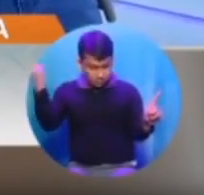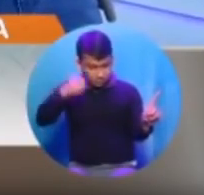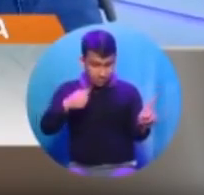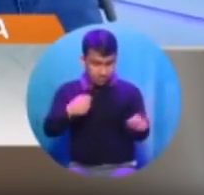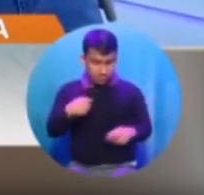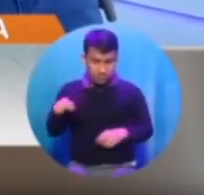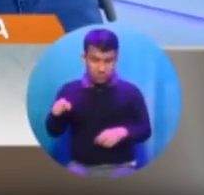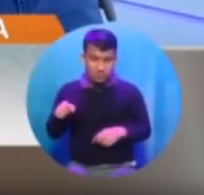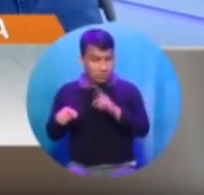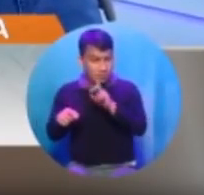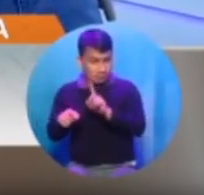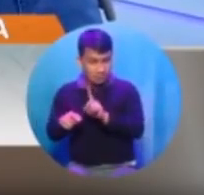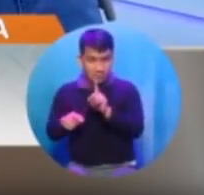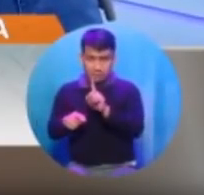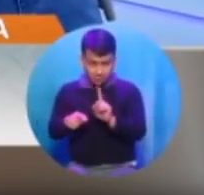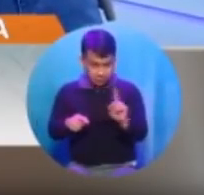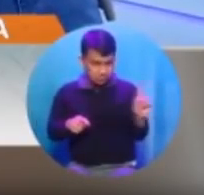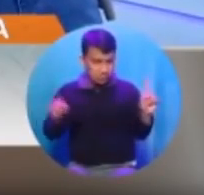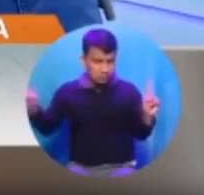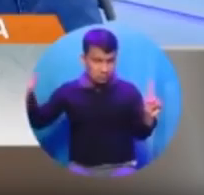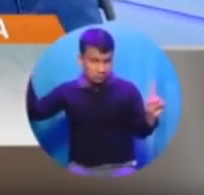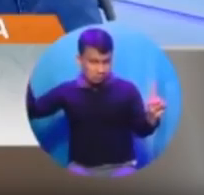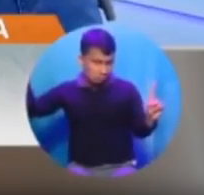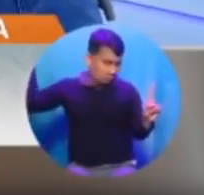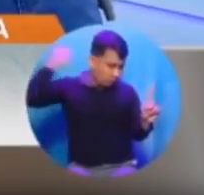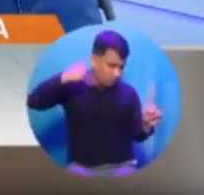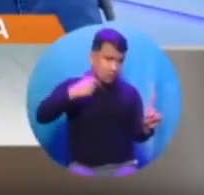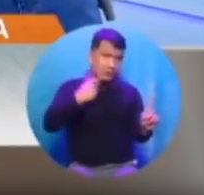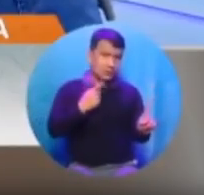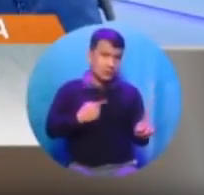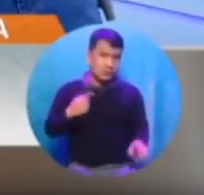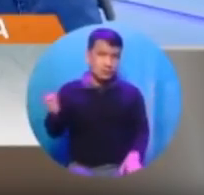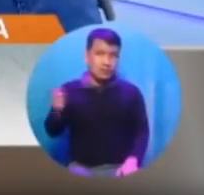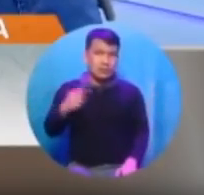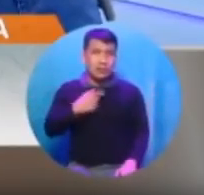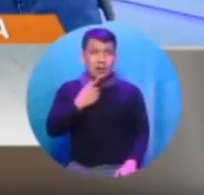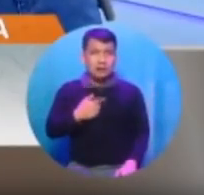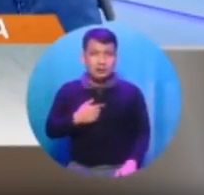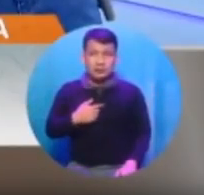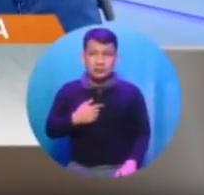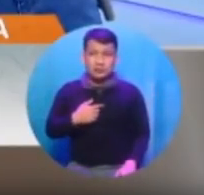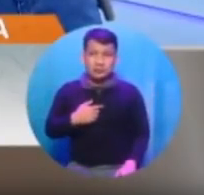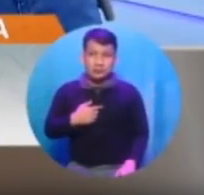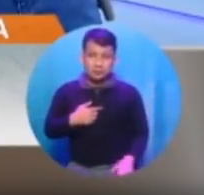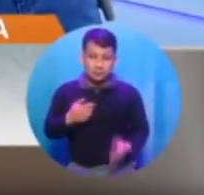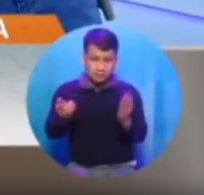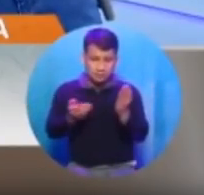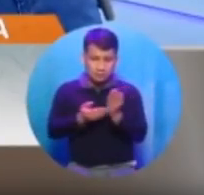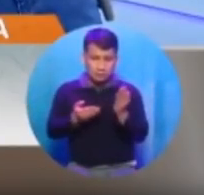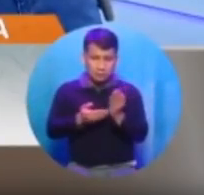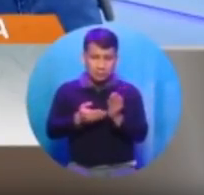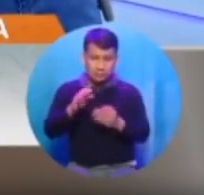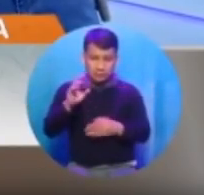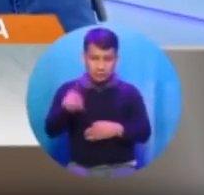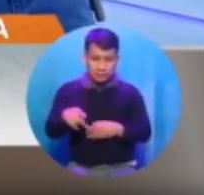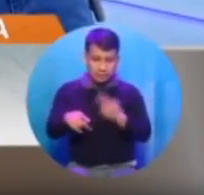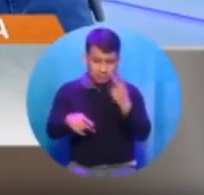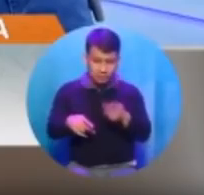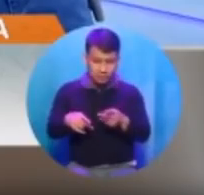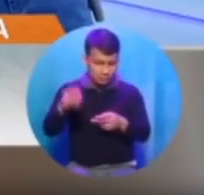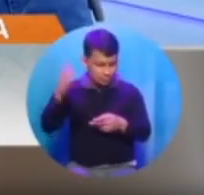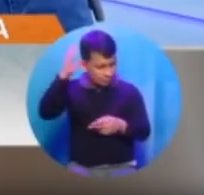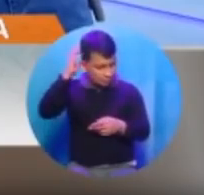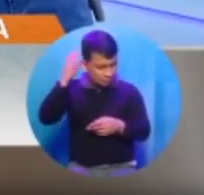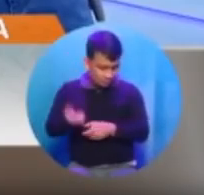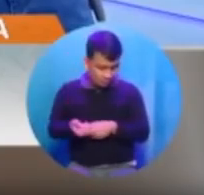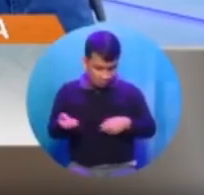at hinampas ng pala? Opo, sabi sa akin ni nanay, kasi nag-ano siya ng cellphone, nag-charge. Pagtingin daw ni nanay,